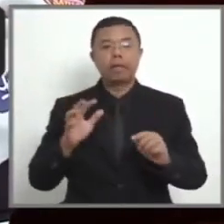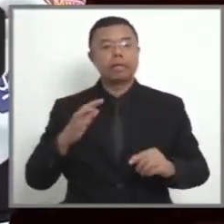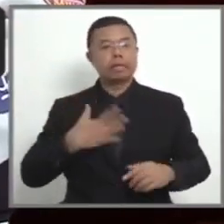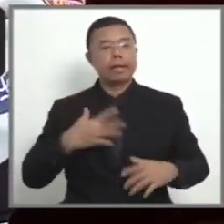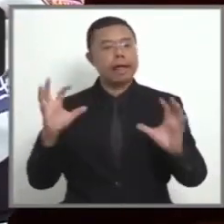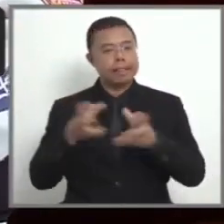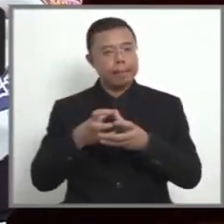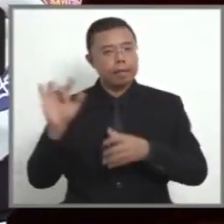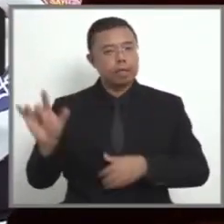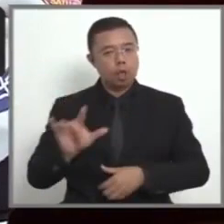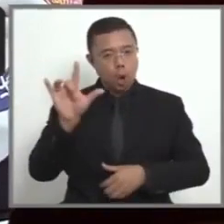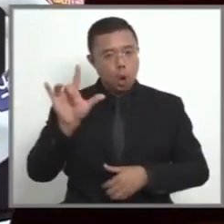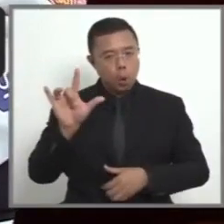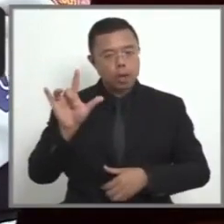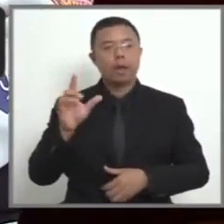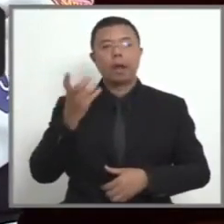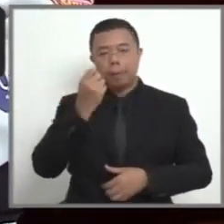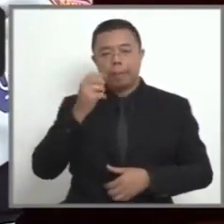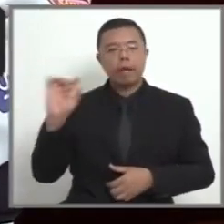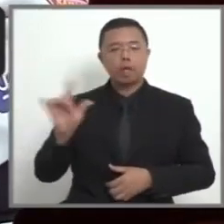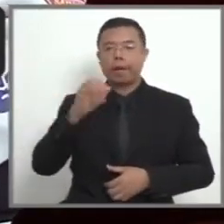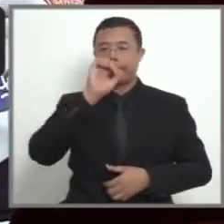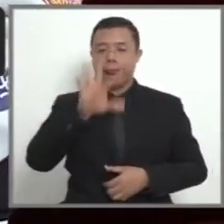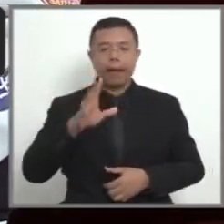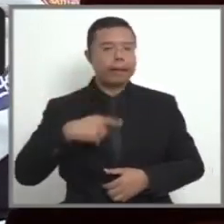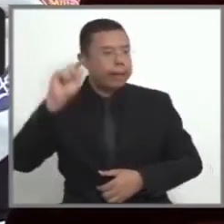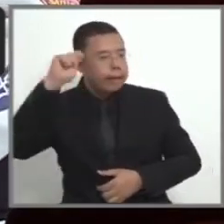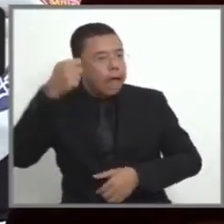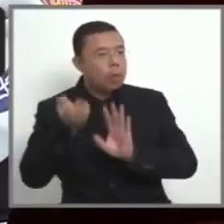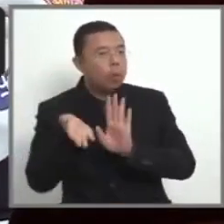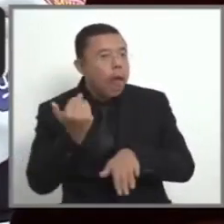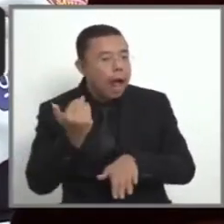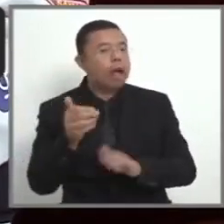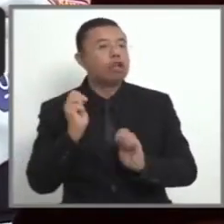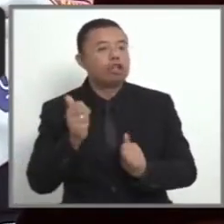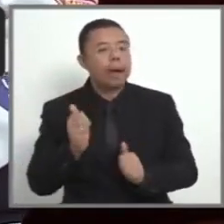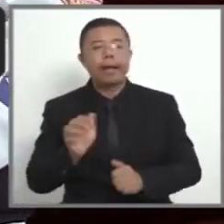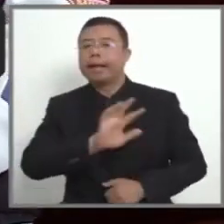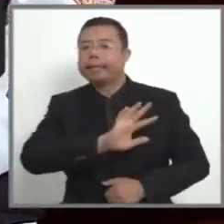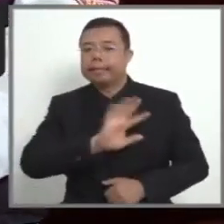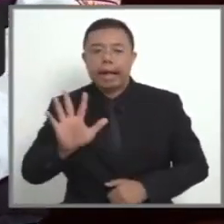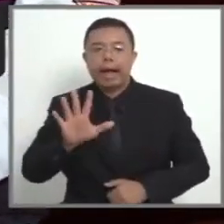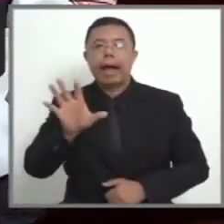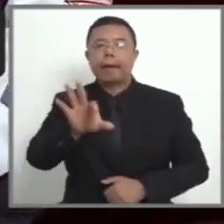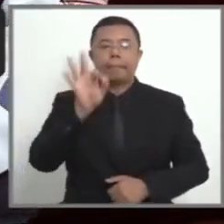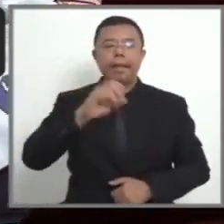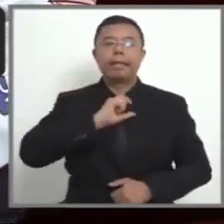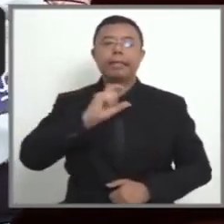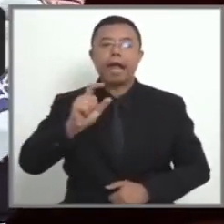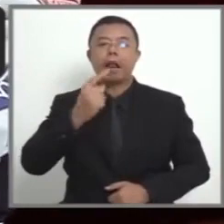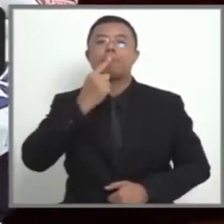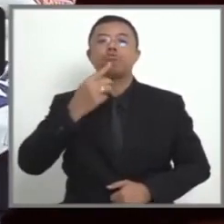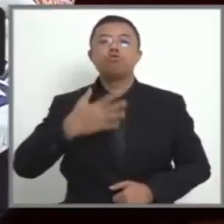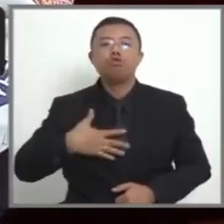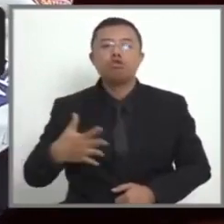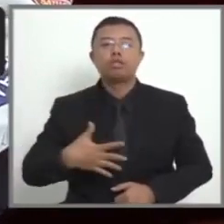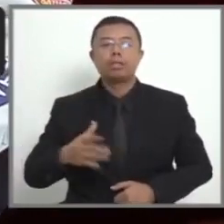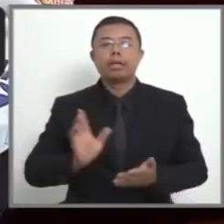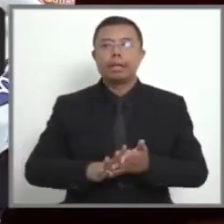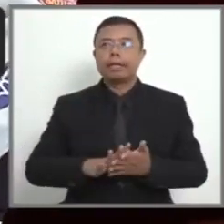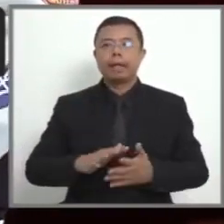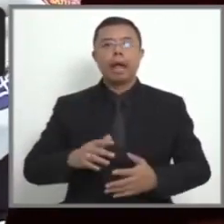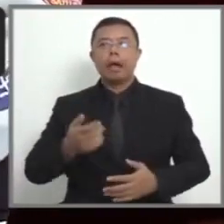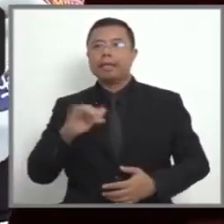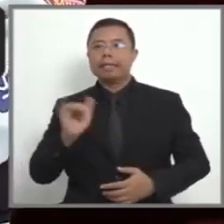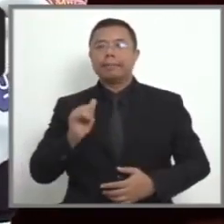Widodo beliau menyampaikan dan kita diingatkan untuk tidak memilih calon yang punya potongan diktator dan